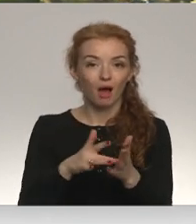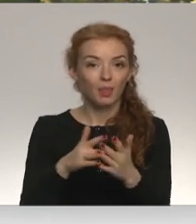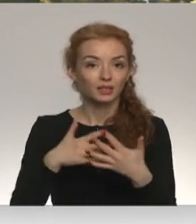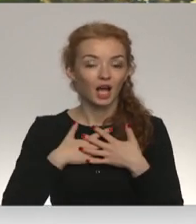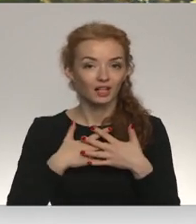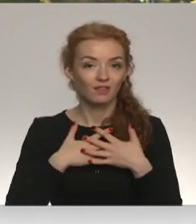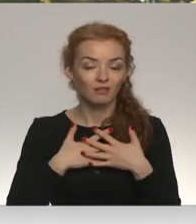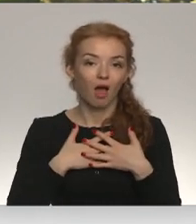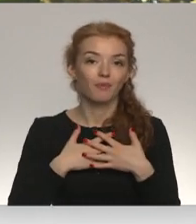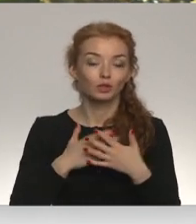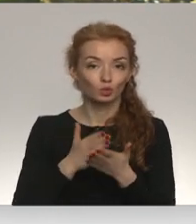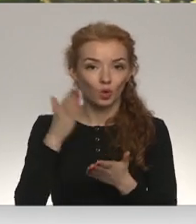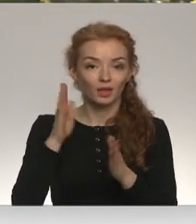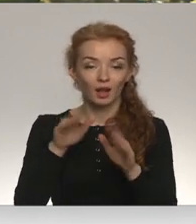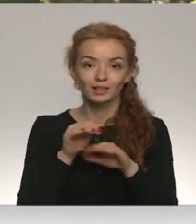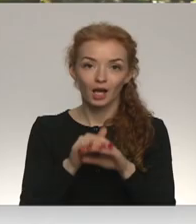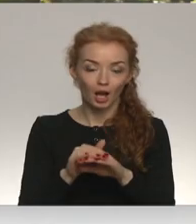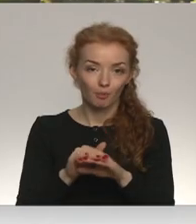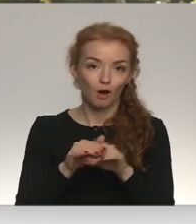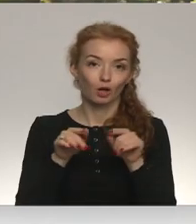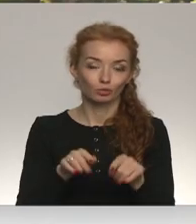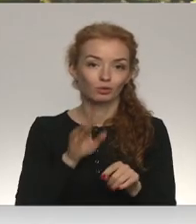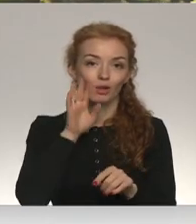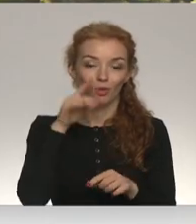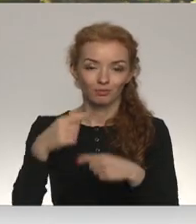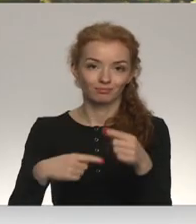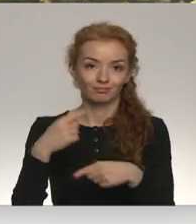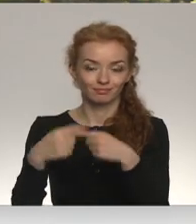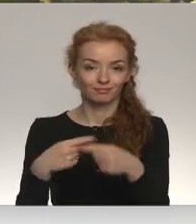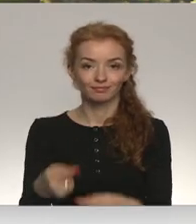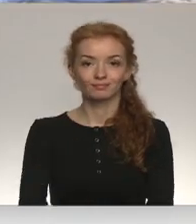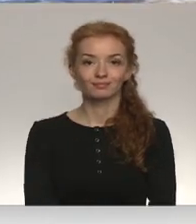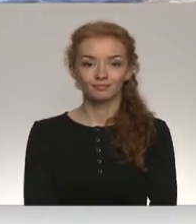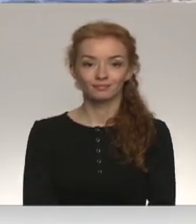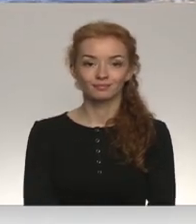šādu skatu redzētu ne tikai mēs, bet arī nākamās paaudzes?